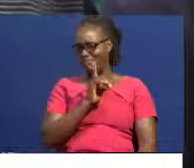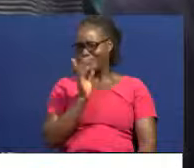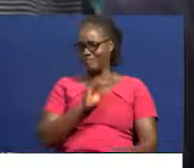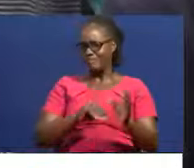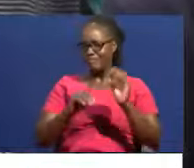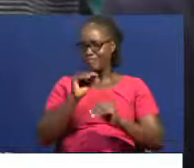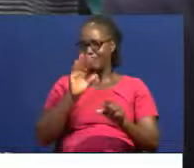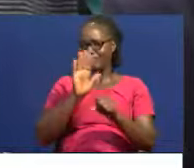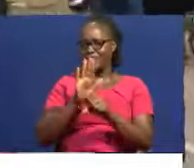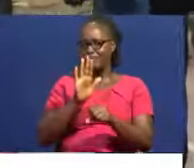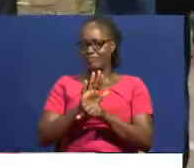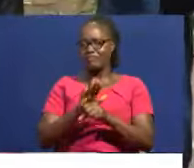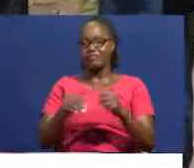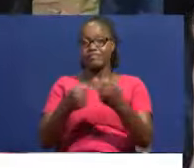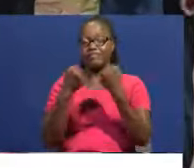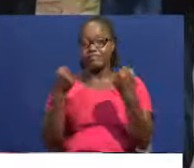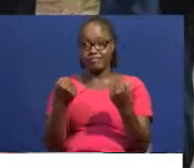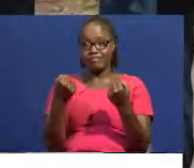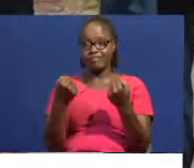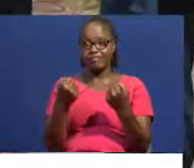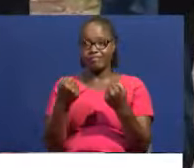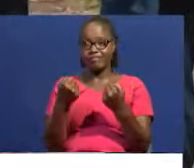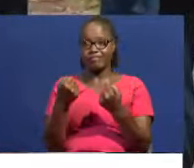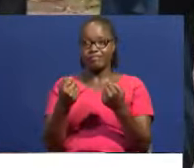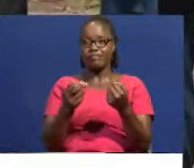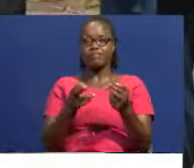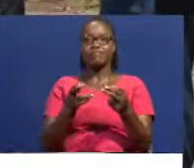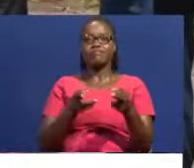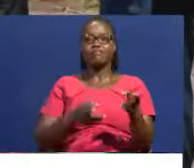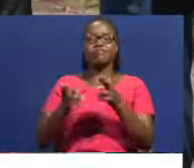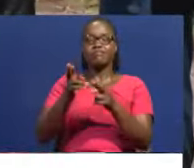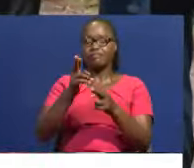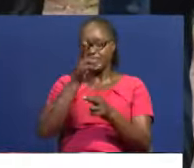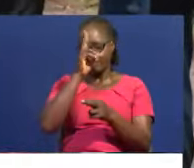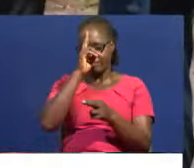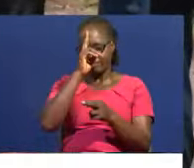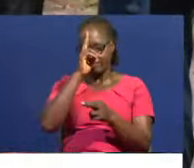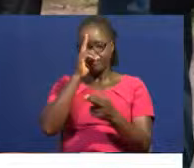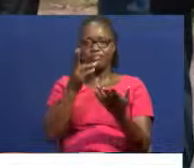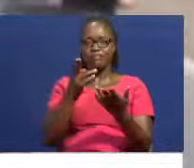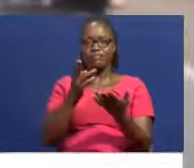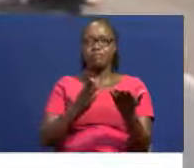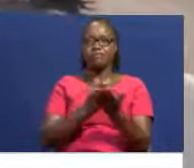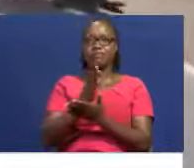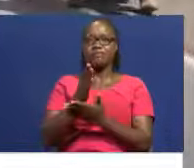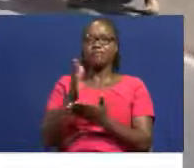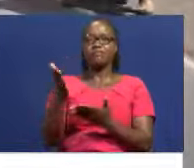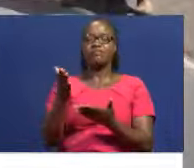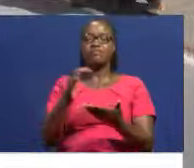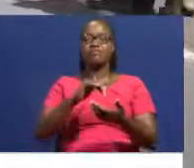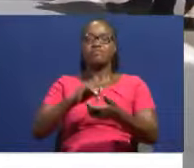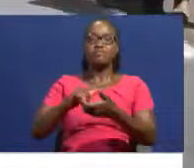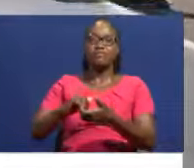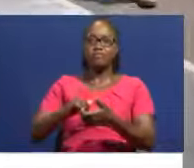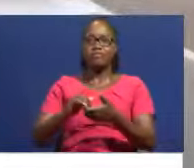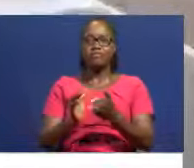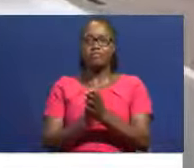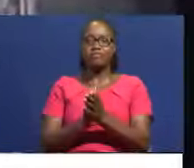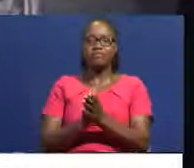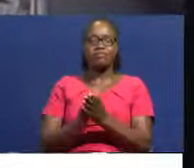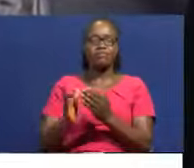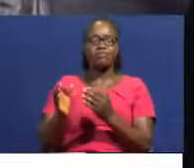inachangia ajali. Traffic police manning the roads were urged to ensure those engaging in careless and drunk driving were not